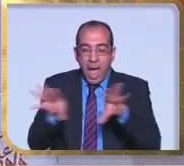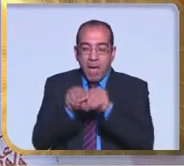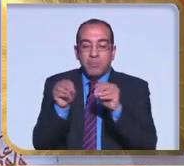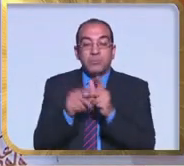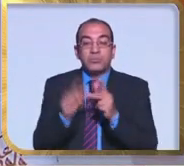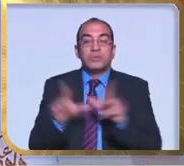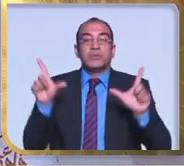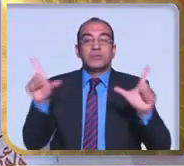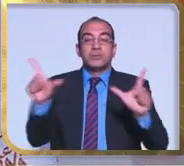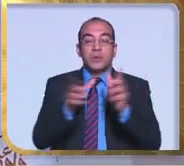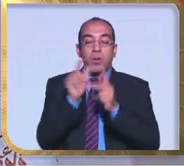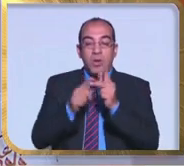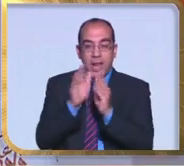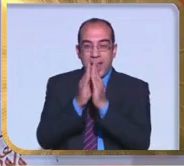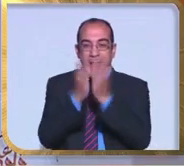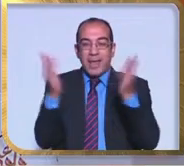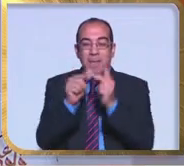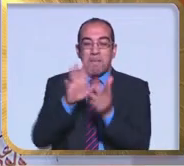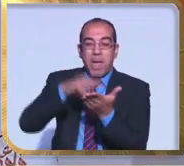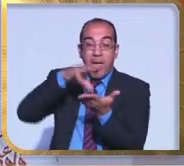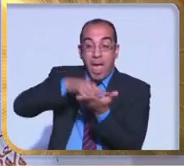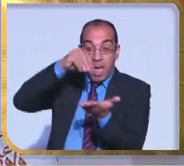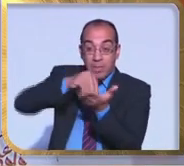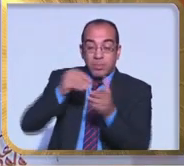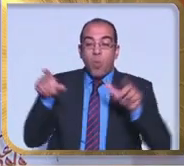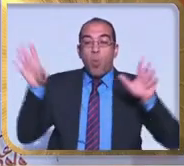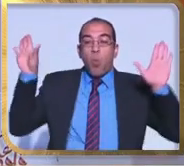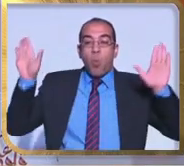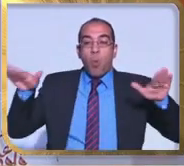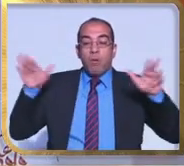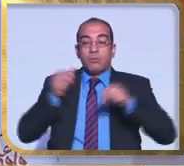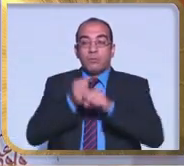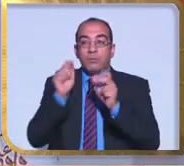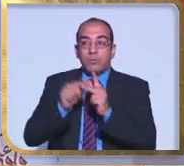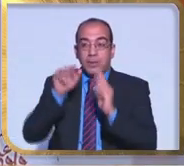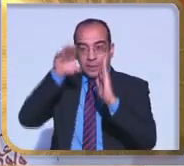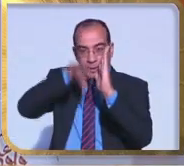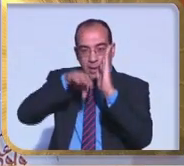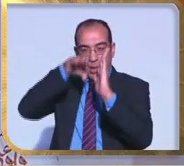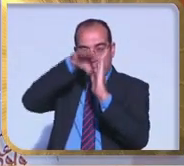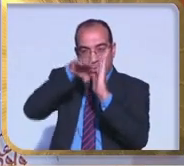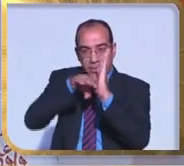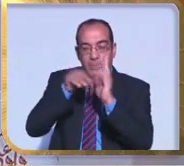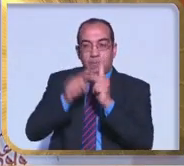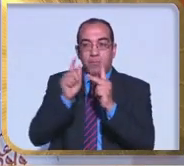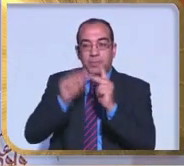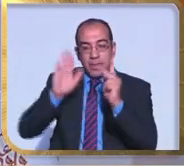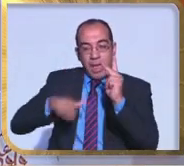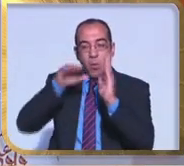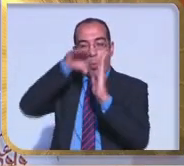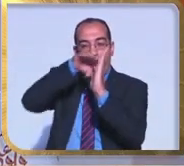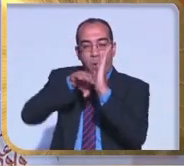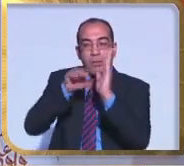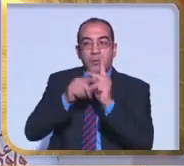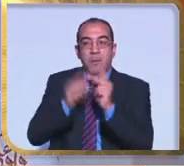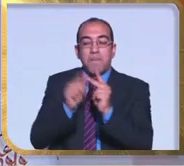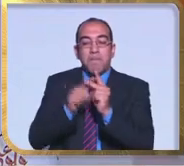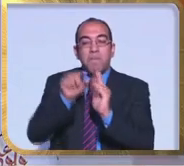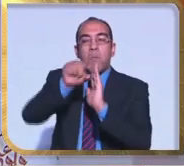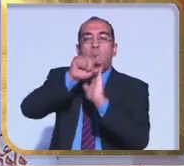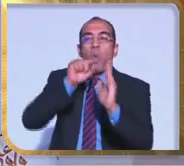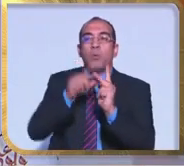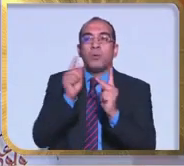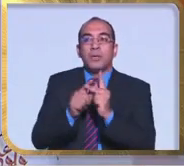الصحيح بكتاب بدء الوحي، تحت الكتاب ده في باب